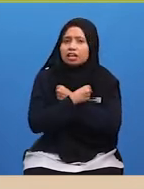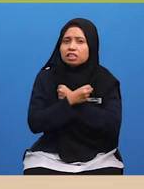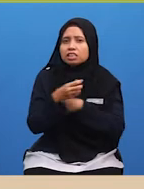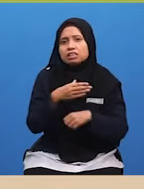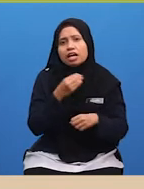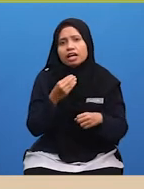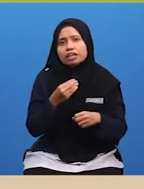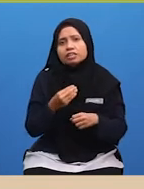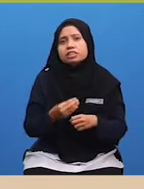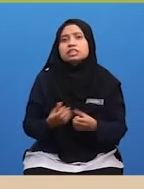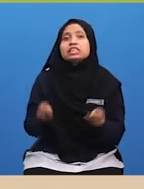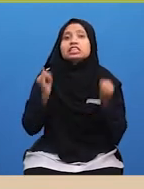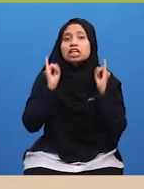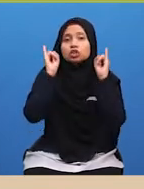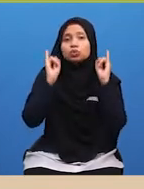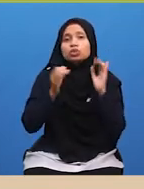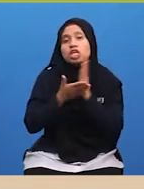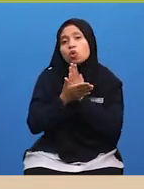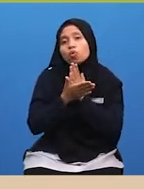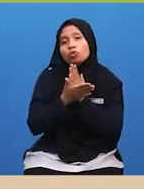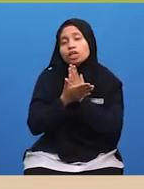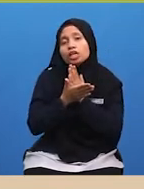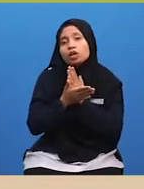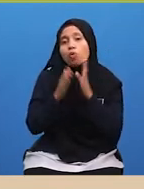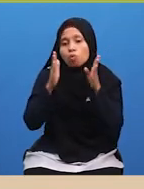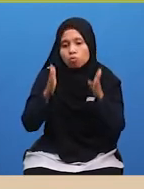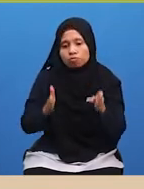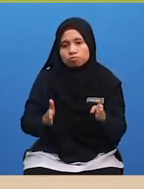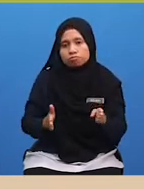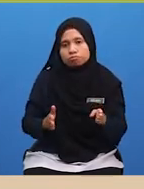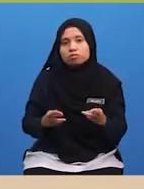dan disanjungi oleh orang ramai.